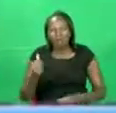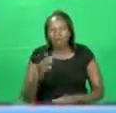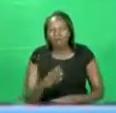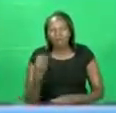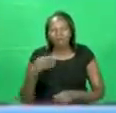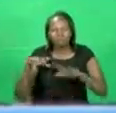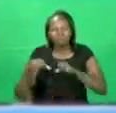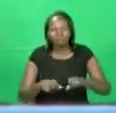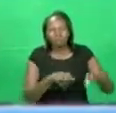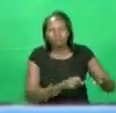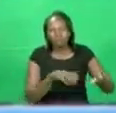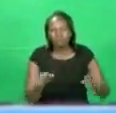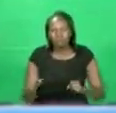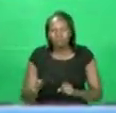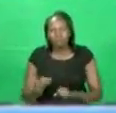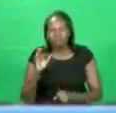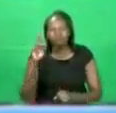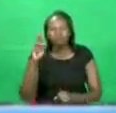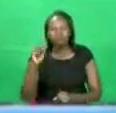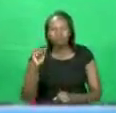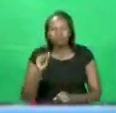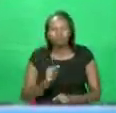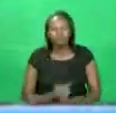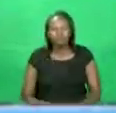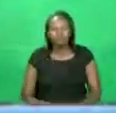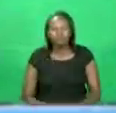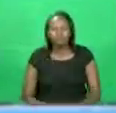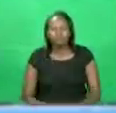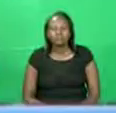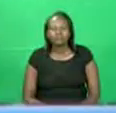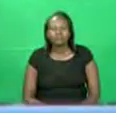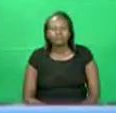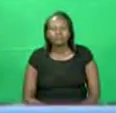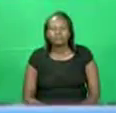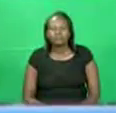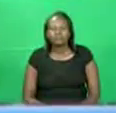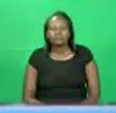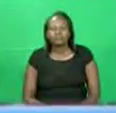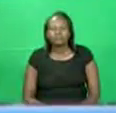unyakuzi. Frank Macharia, Jamvi la MBCI.